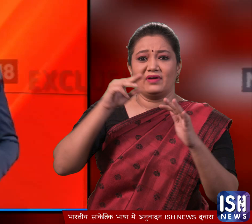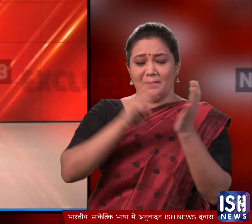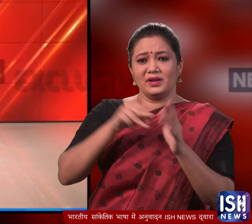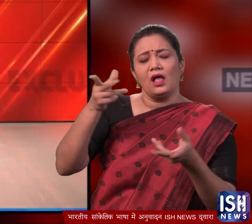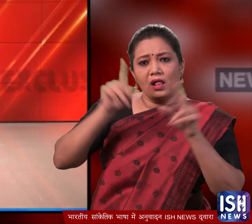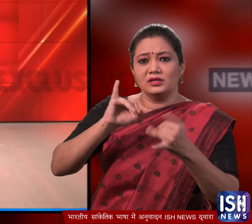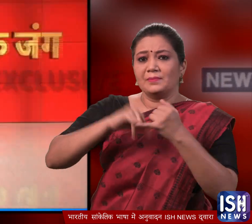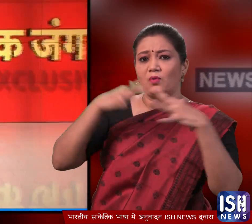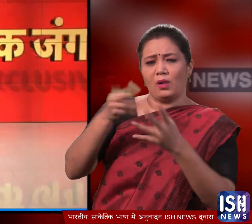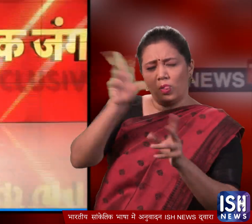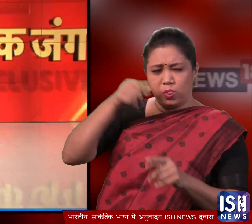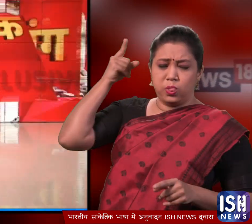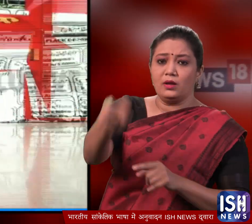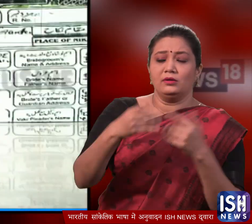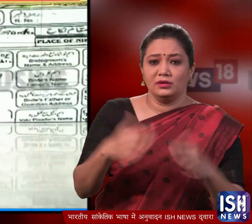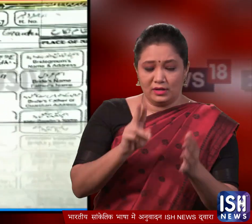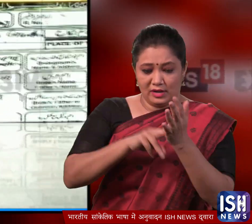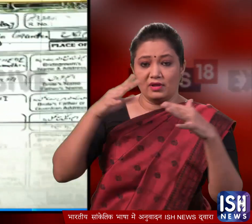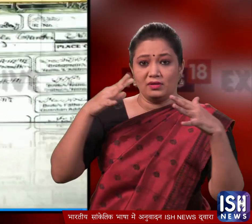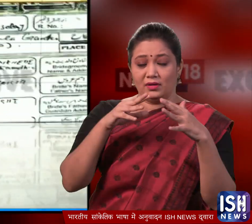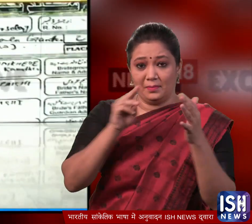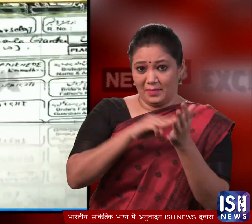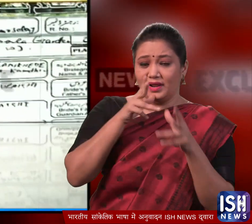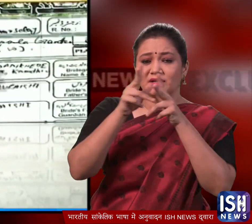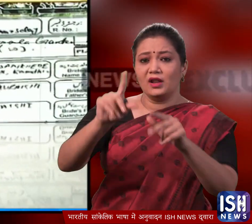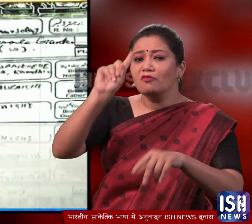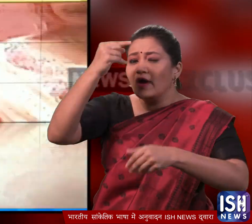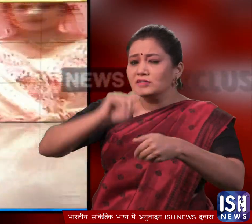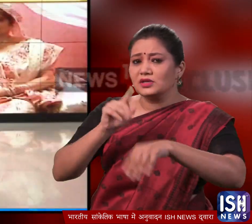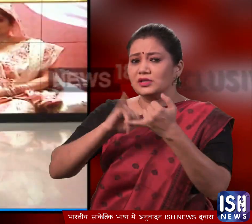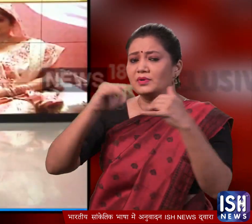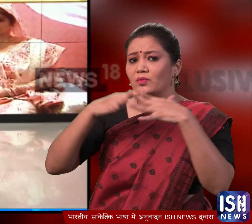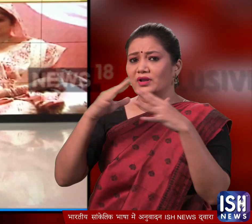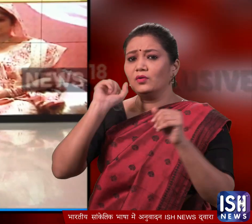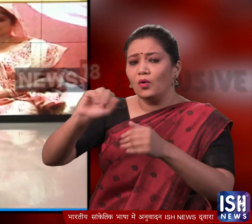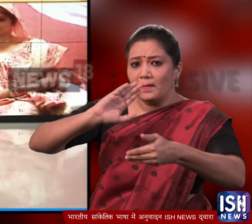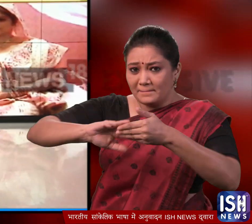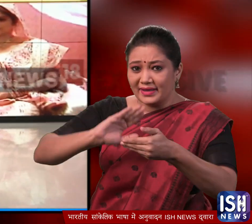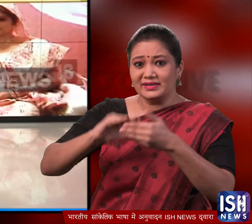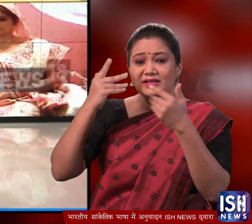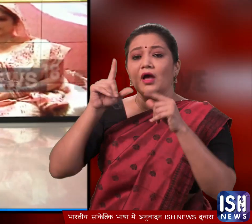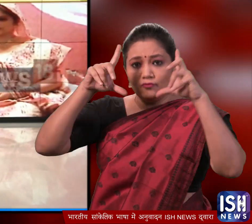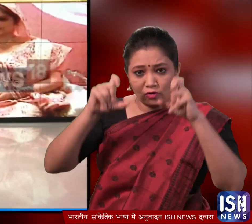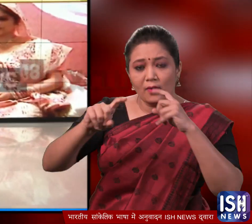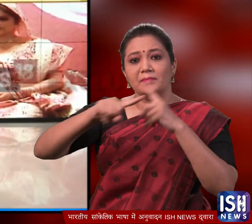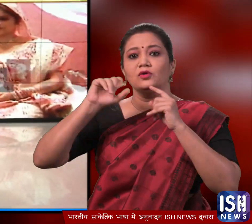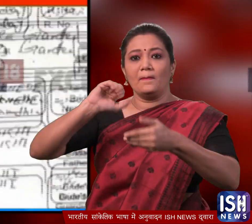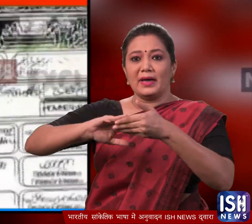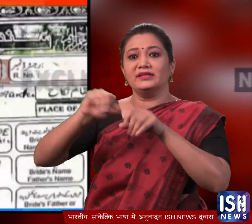समीर वानखेड़े पर एक और हमला बोला। इस बार नवाब मलिक ने समीर वानखेड़े की पहली शादी की तस्वीर और उसका निकाहनामा जारी